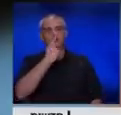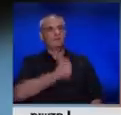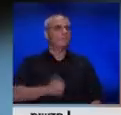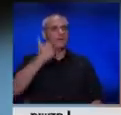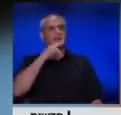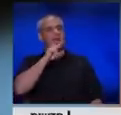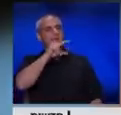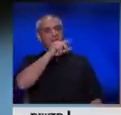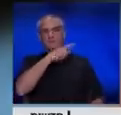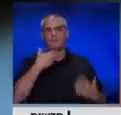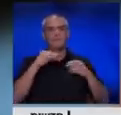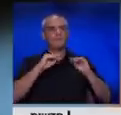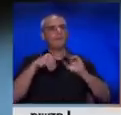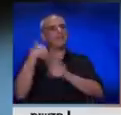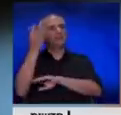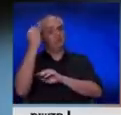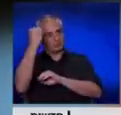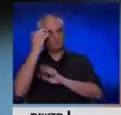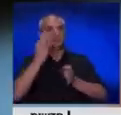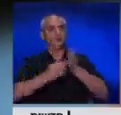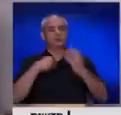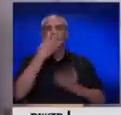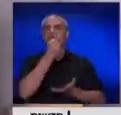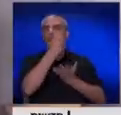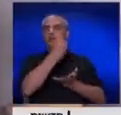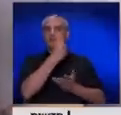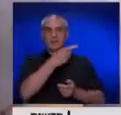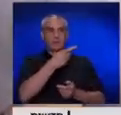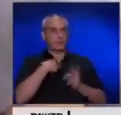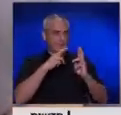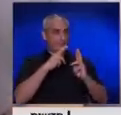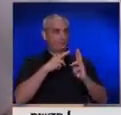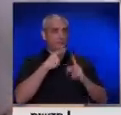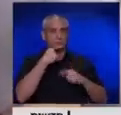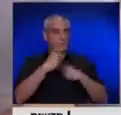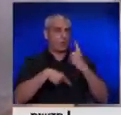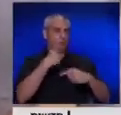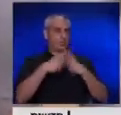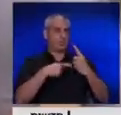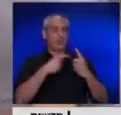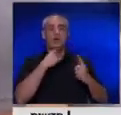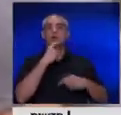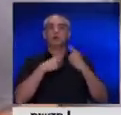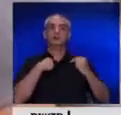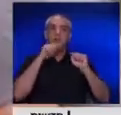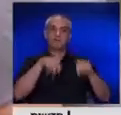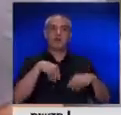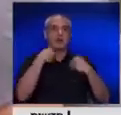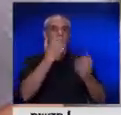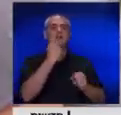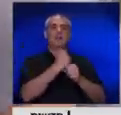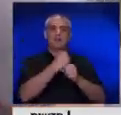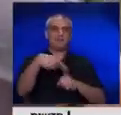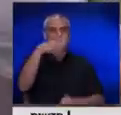המדבבים, בימי חיצוני בבית הספר, שופט ומעניק מלגות. אני מקווה שזה יצא לי כל שנה. כל שנה אני אבוא לפה